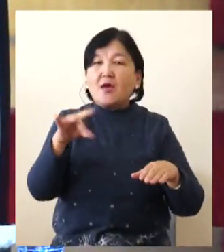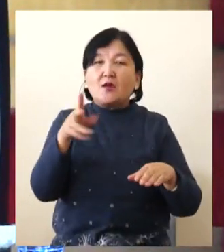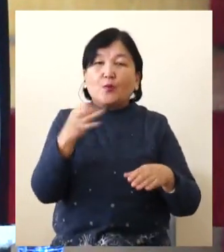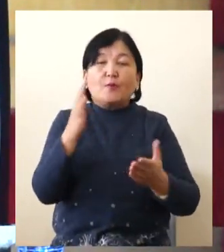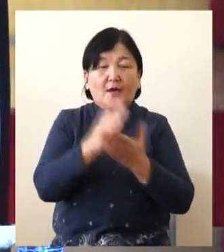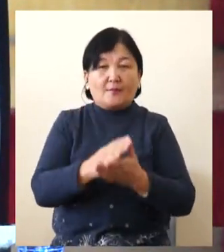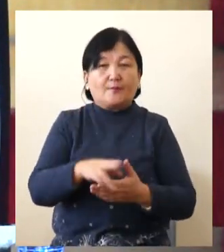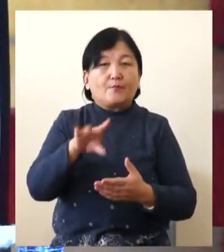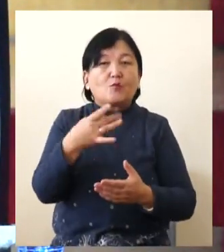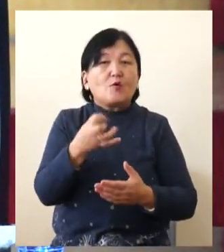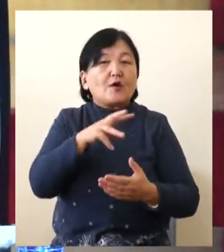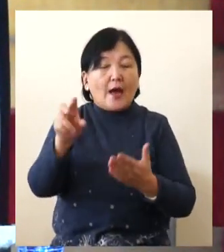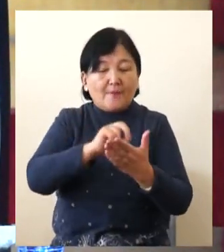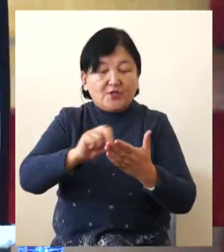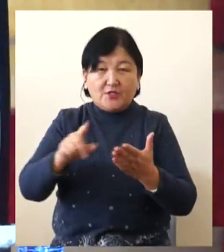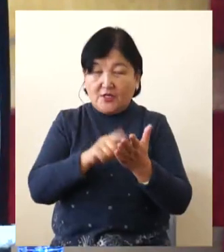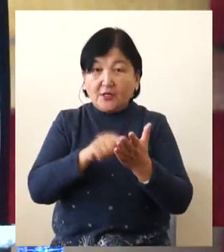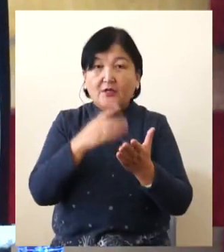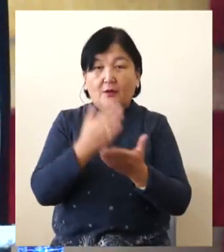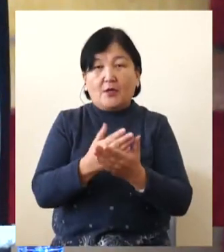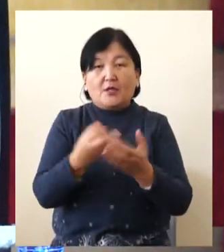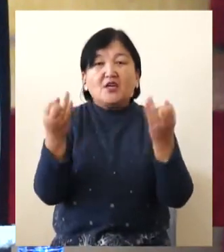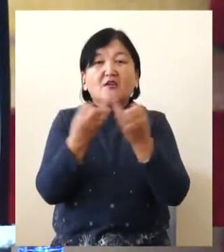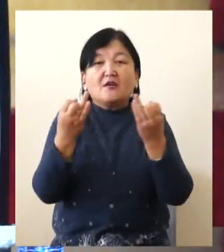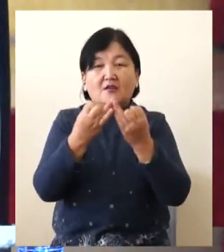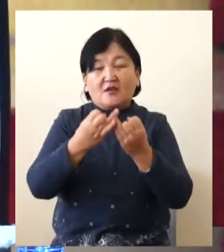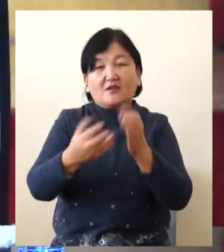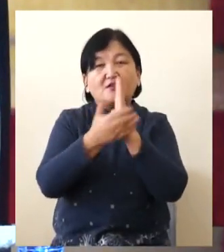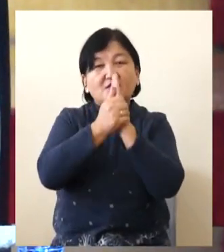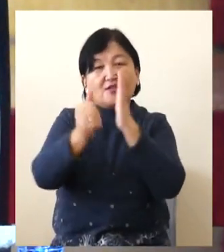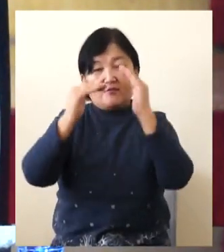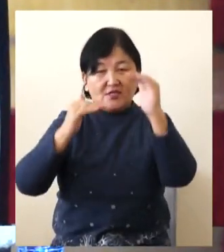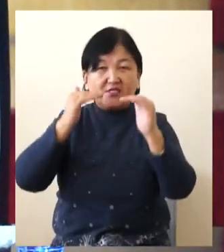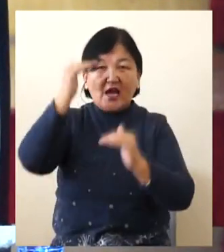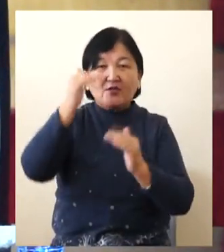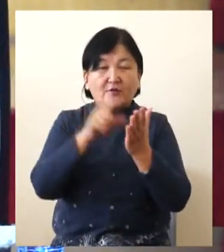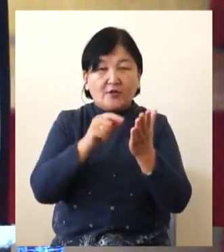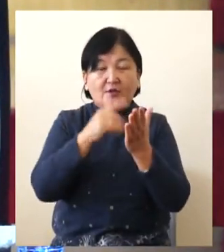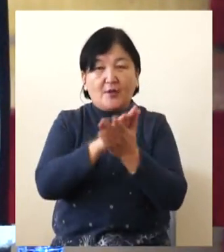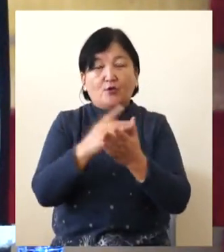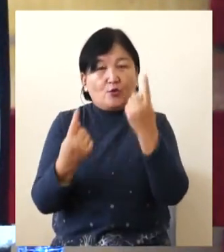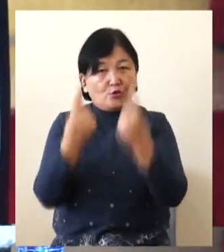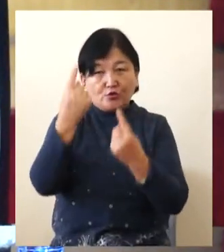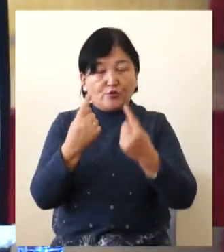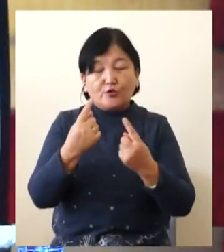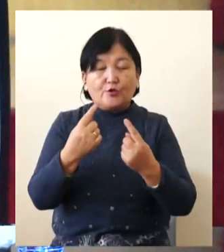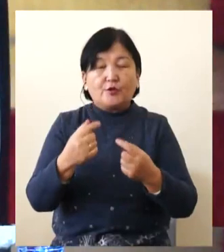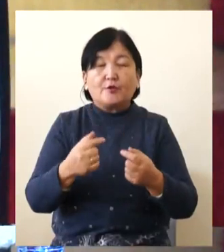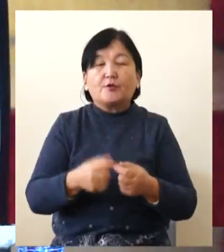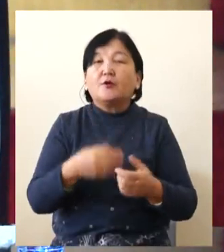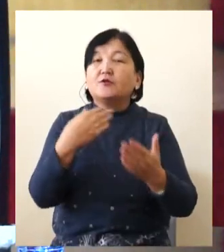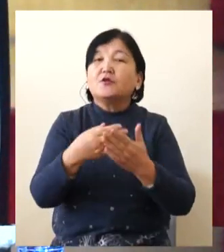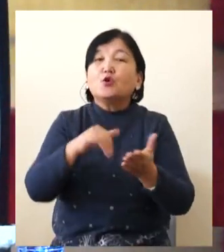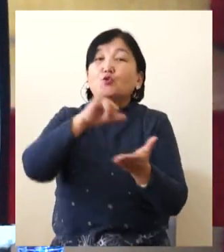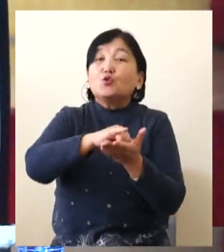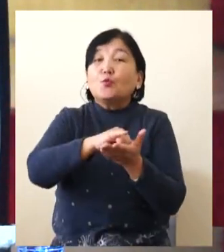програм бичүүлдэг болгох энэ өрсөлдөнд оруулаад эхлэхээр юм явчихдээ ш. Өрсөлдөө. Чивэл